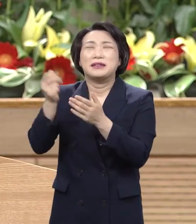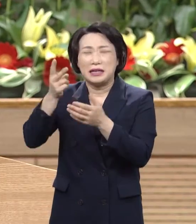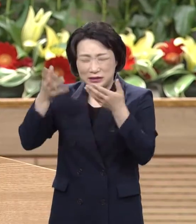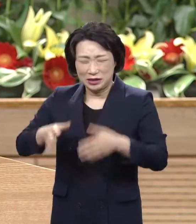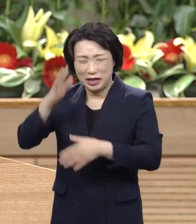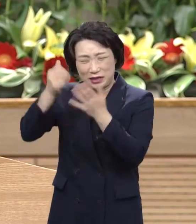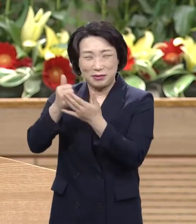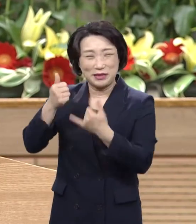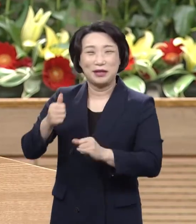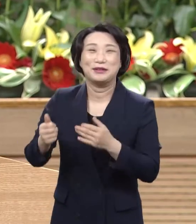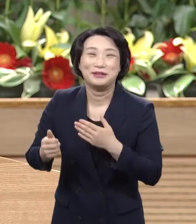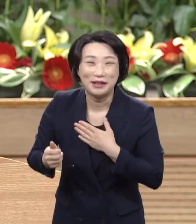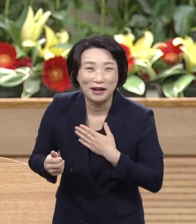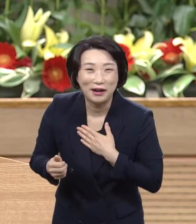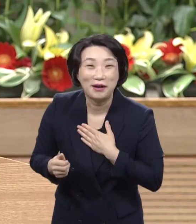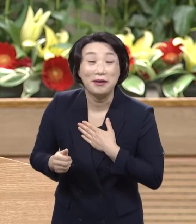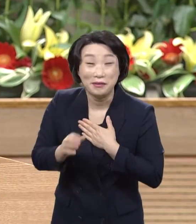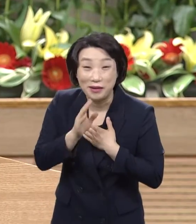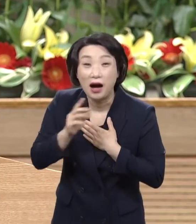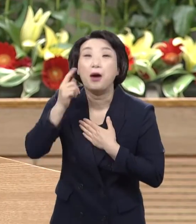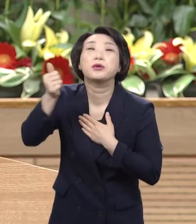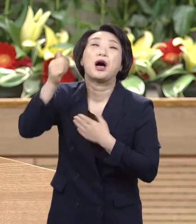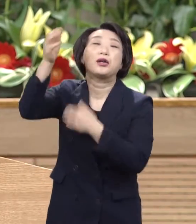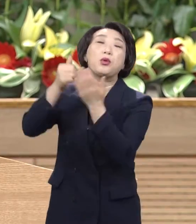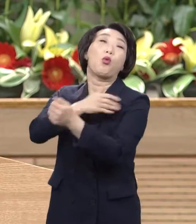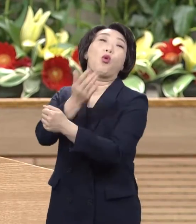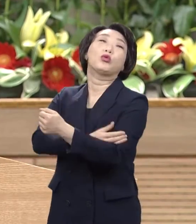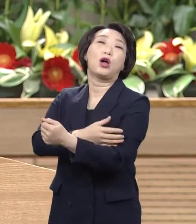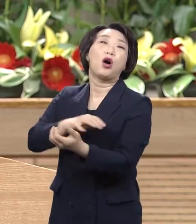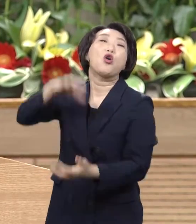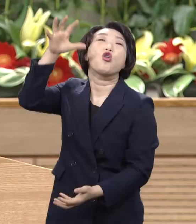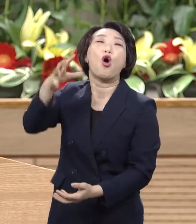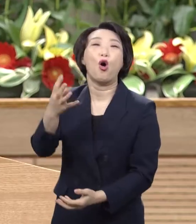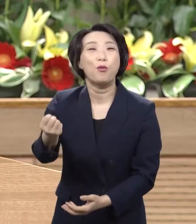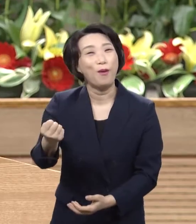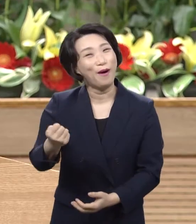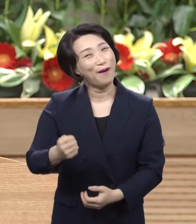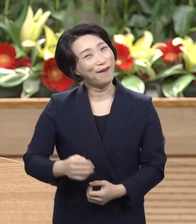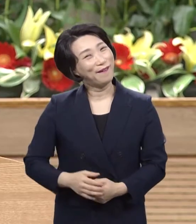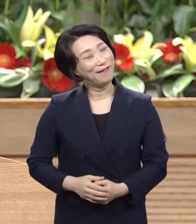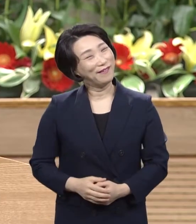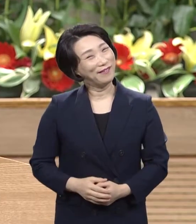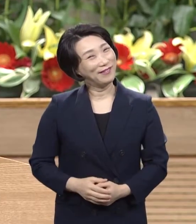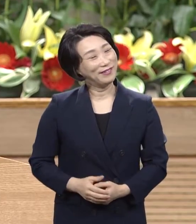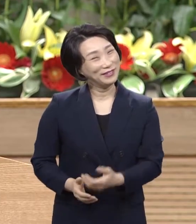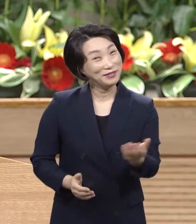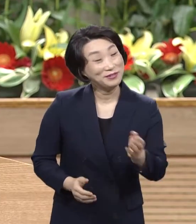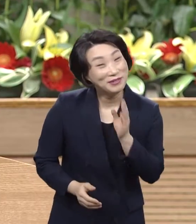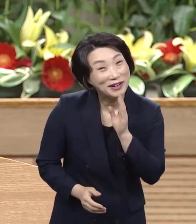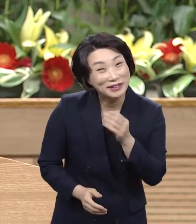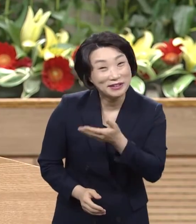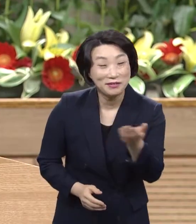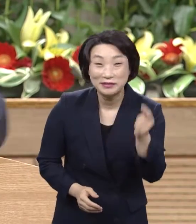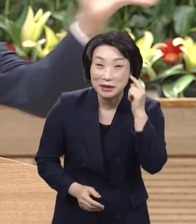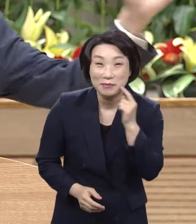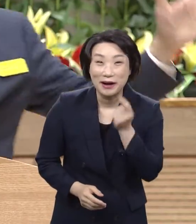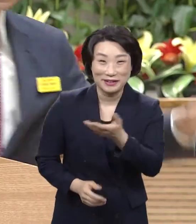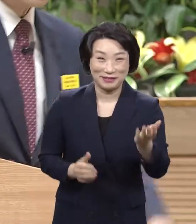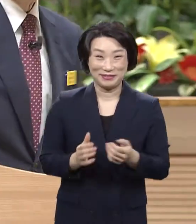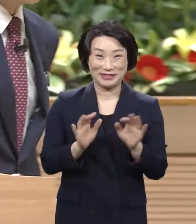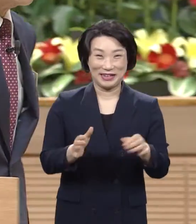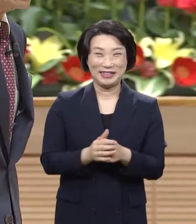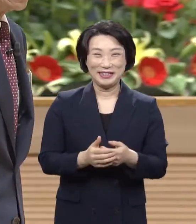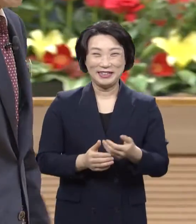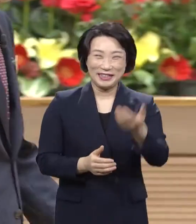자녀라면 아버지의 권한이 어느 정도냐? 아버지의 권한이 가부장 시대의 아버지의 권한이. 자, 물읍시다.